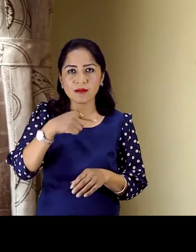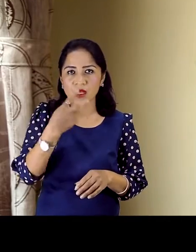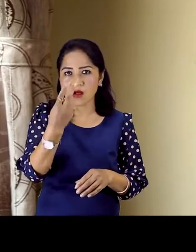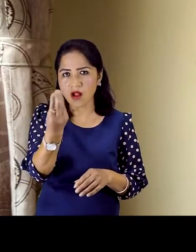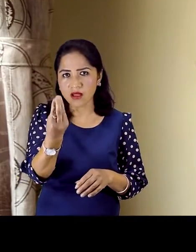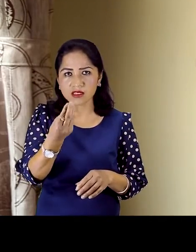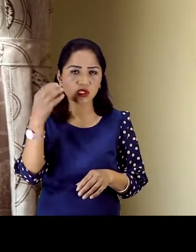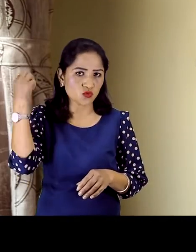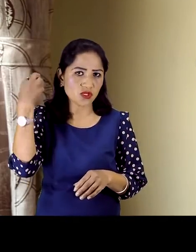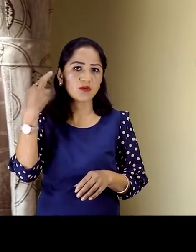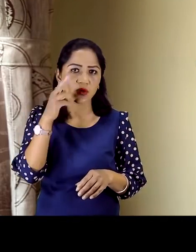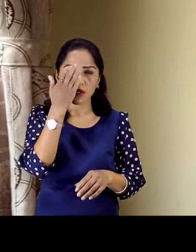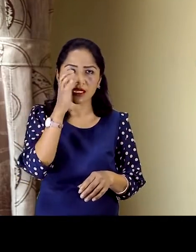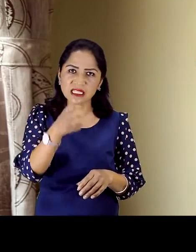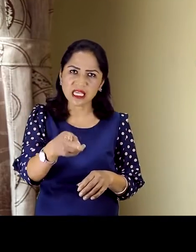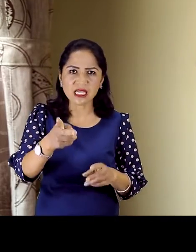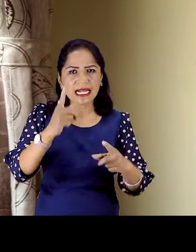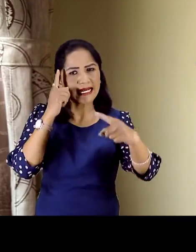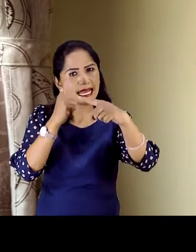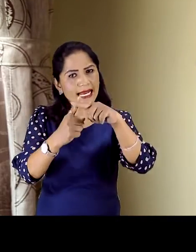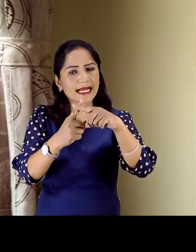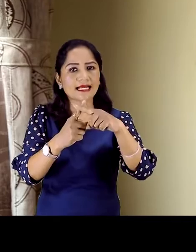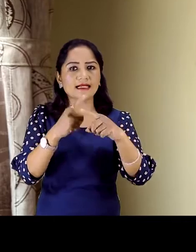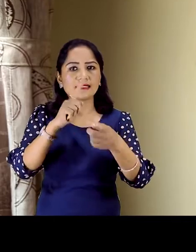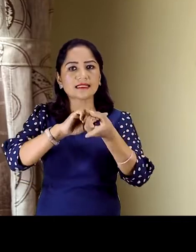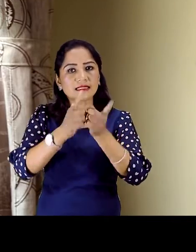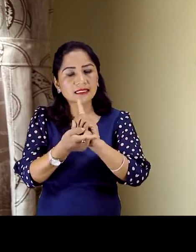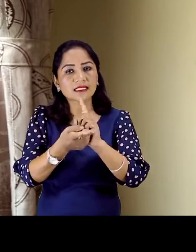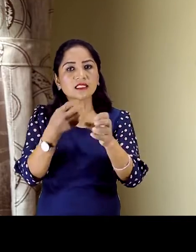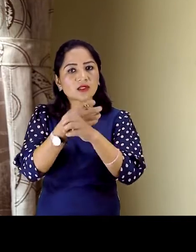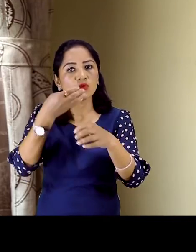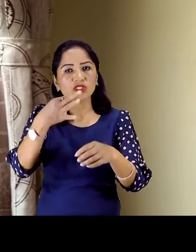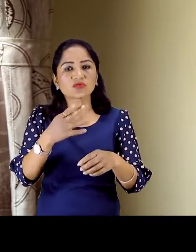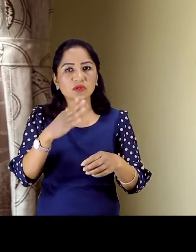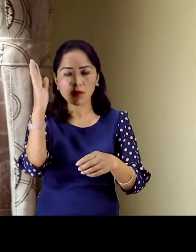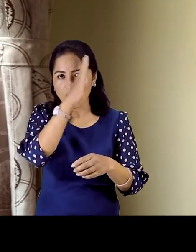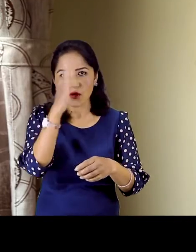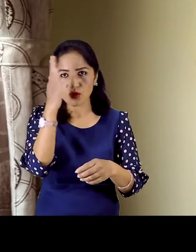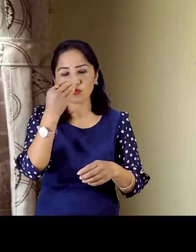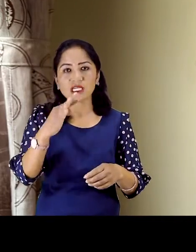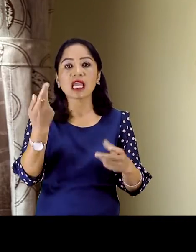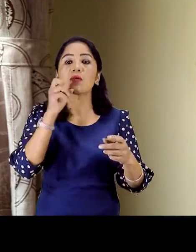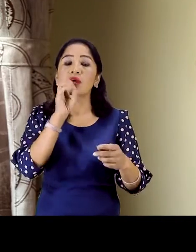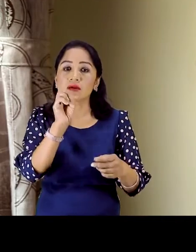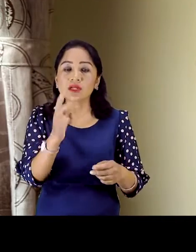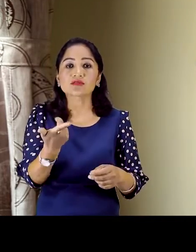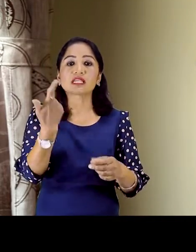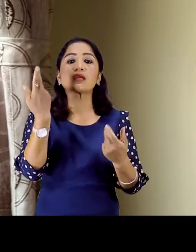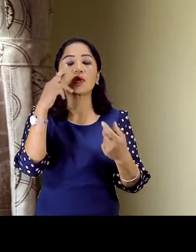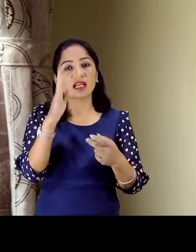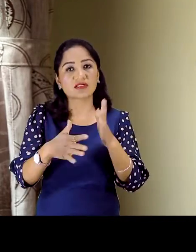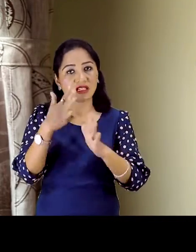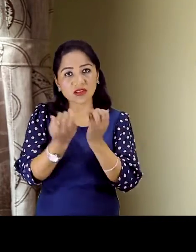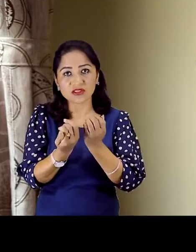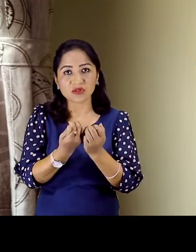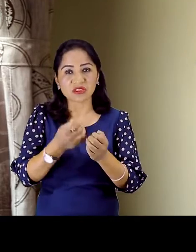रहाम। आलीकती शुन्ने भाक हुए तयी कुणा ठक्ताई तयी कुणा ठ्रांसलेट नहा हुए उन्हाला हम अधाम कंफूूस हुँचे के के भढ़ी रहाचा के भढ़ी